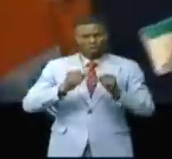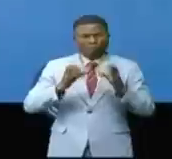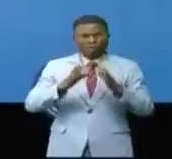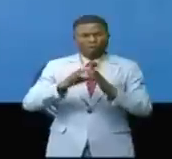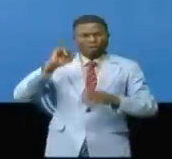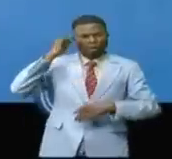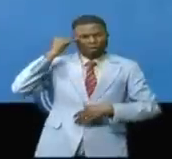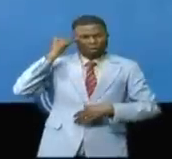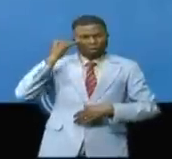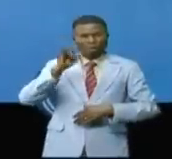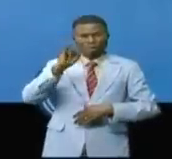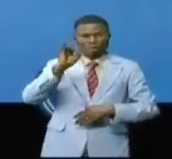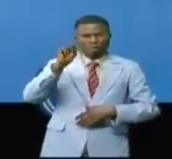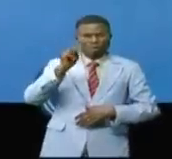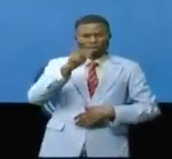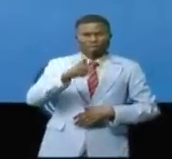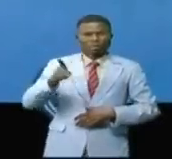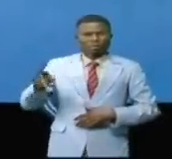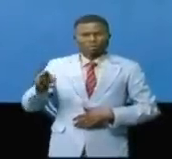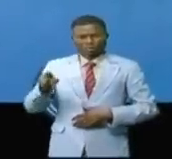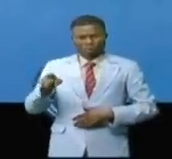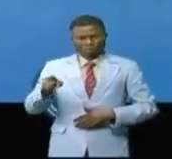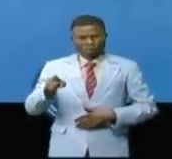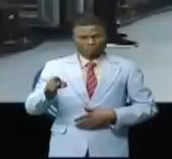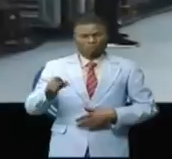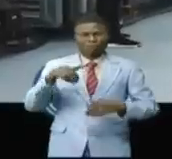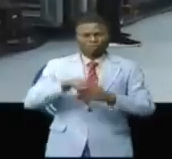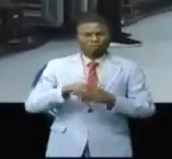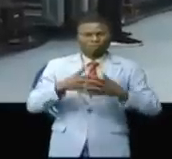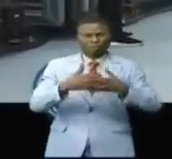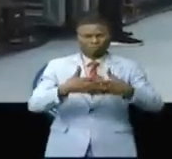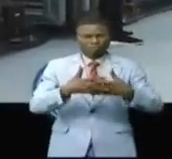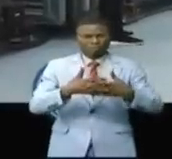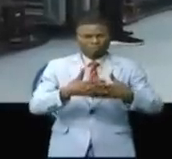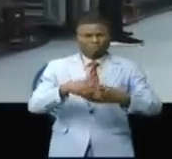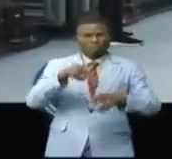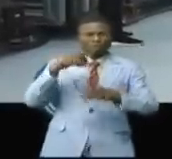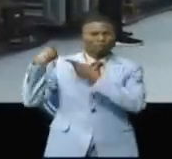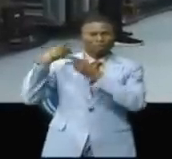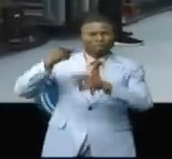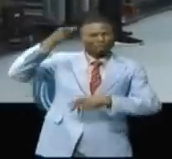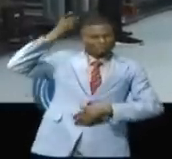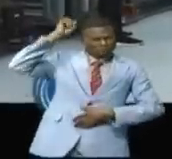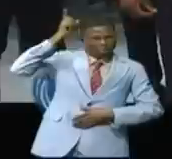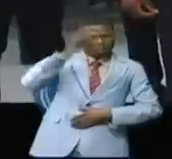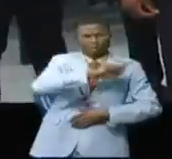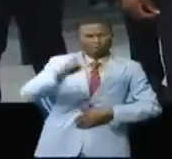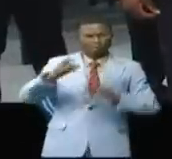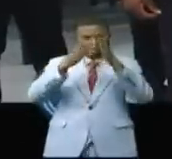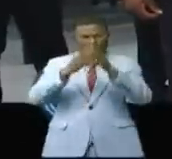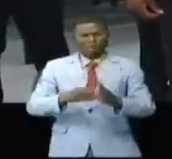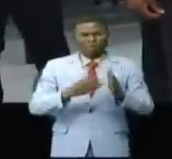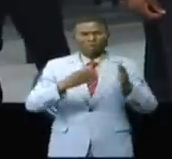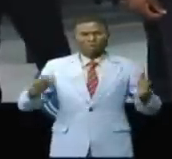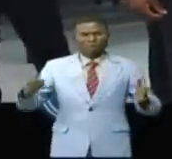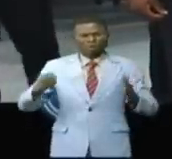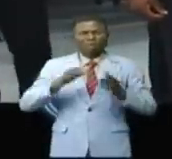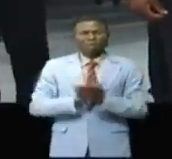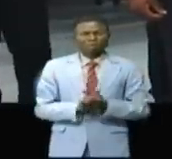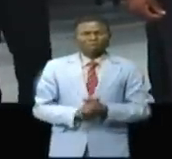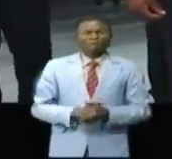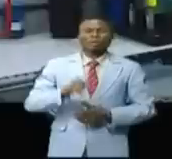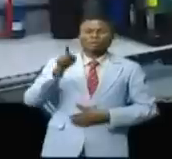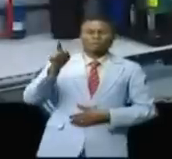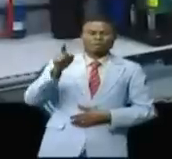l'institut national de préparation professionnelle dans le partenariat date depuis les années 1980 murakami il renoue